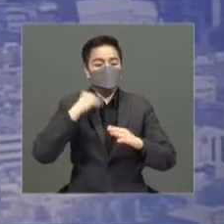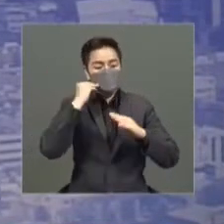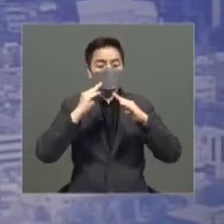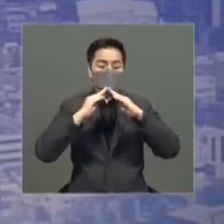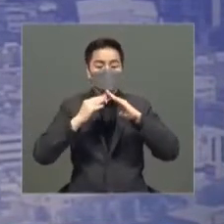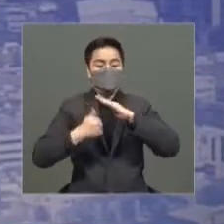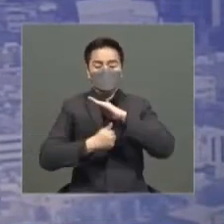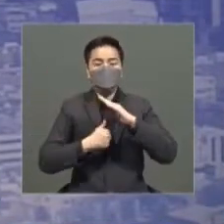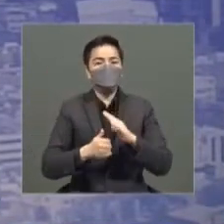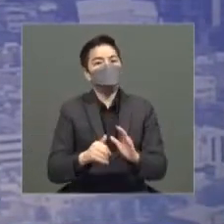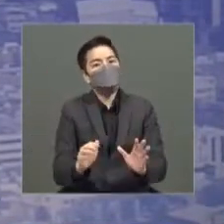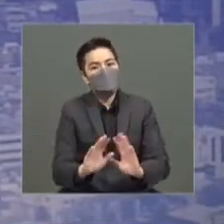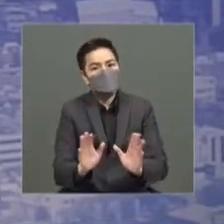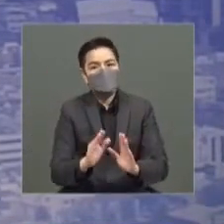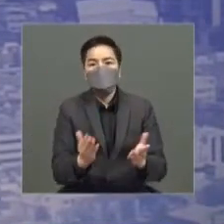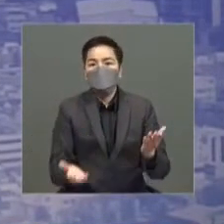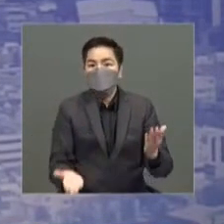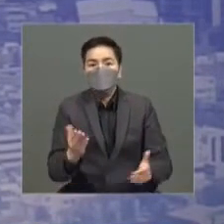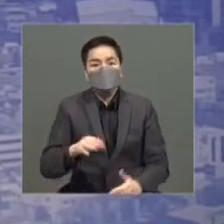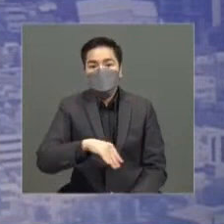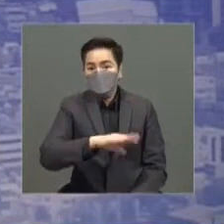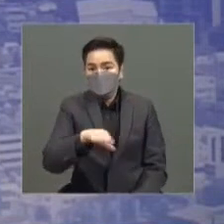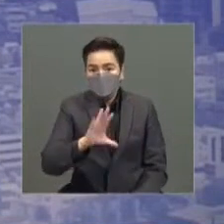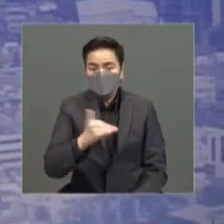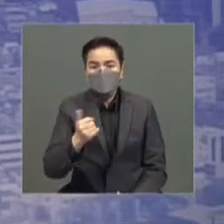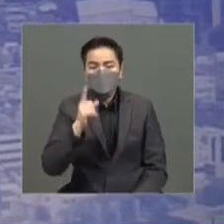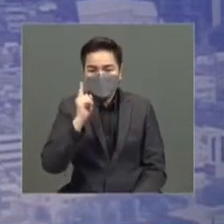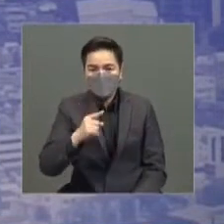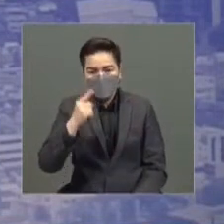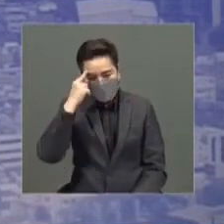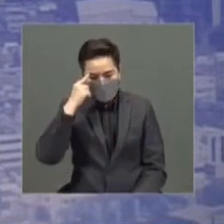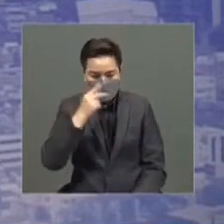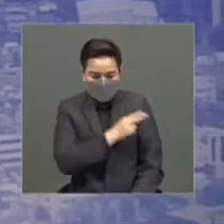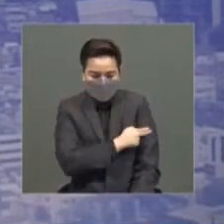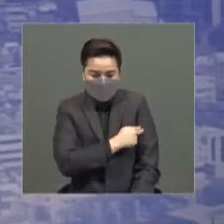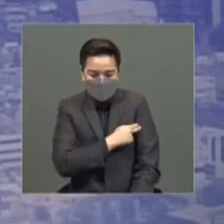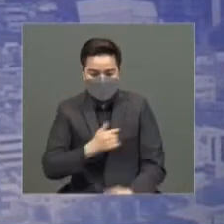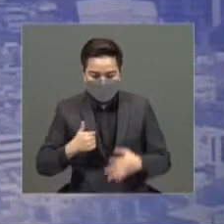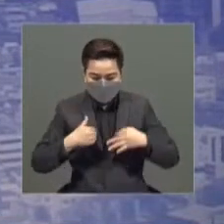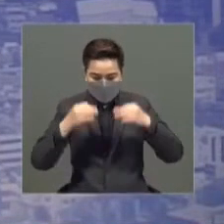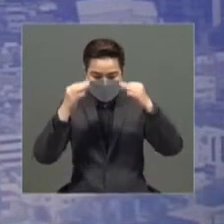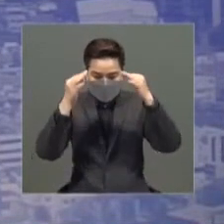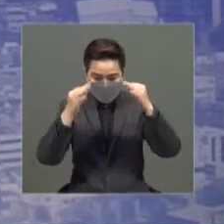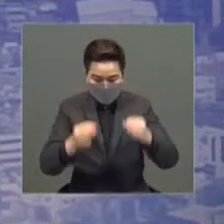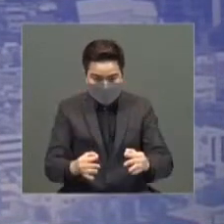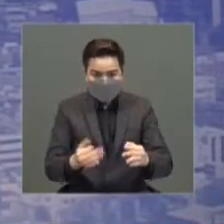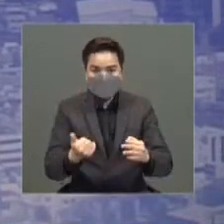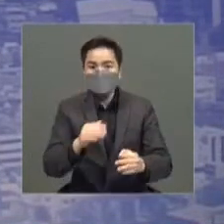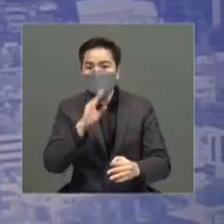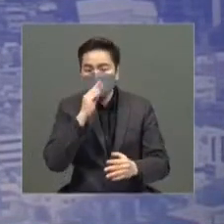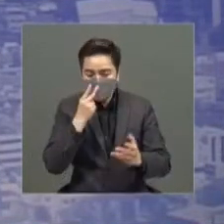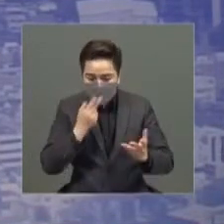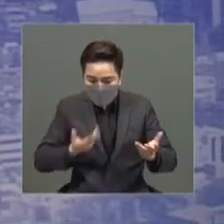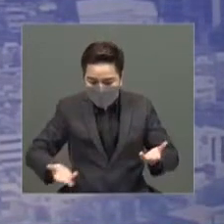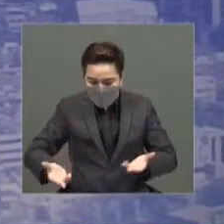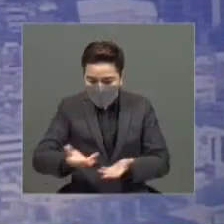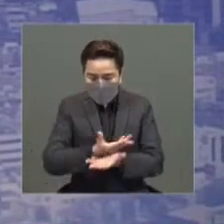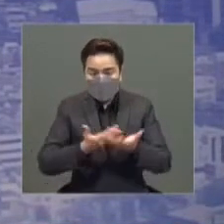กกักอยู่ที่บ้านหรือ Home Isolation ได้นะคะจะต้องอยู่ในดุลยพินิจของแพทย์ด้วยเพราะว่าถ้าพิจารณา